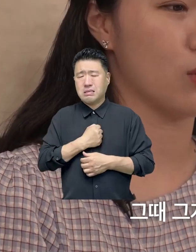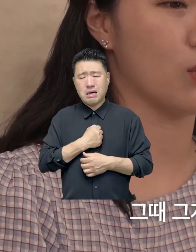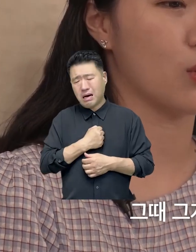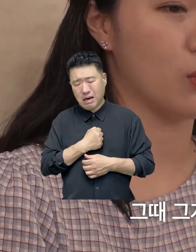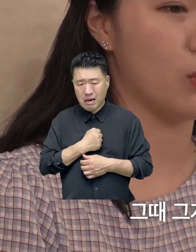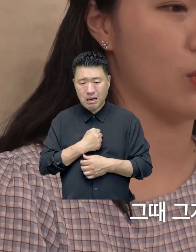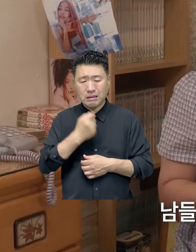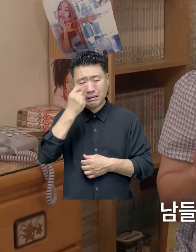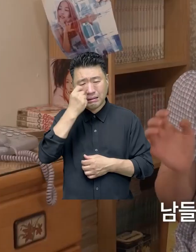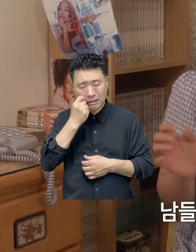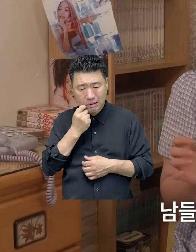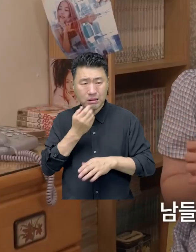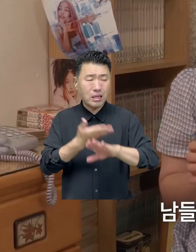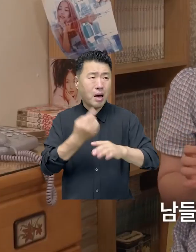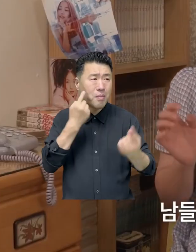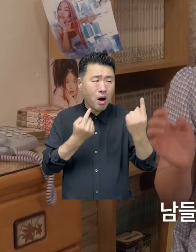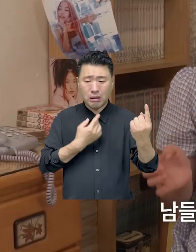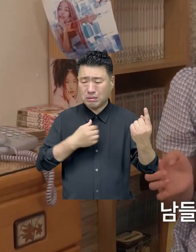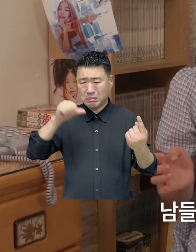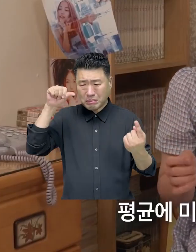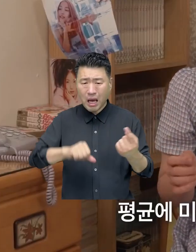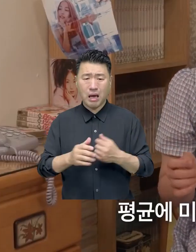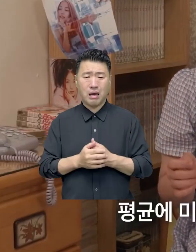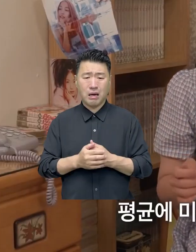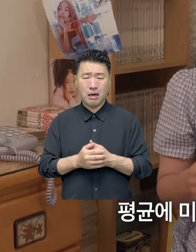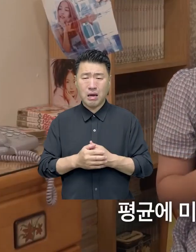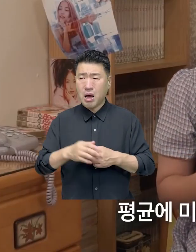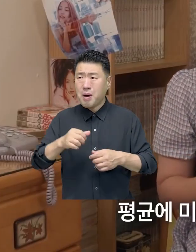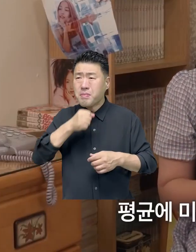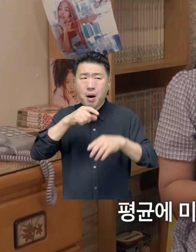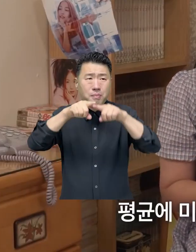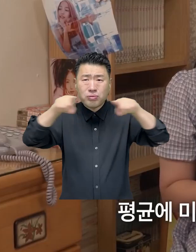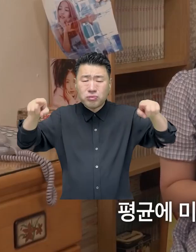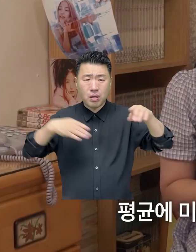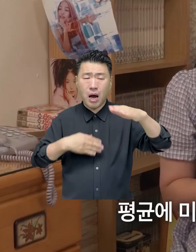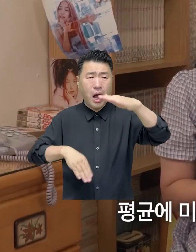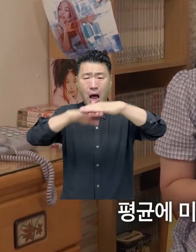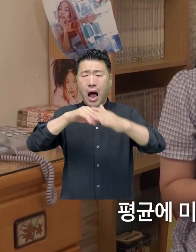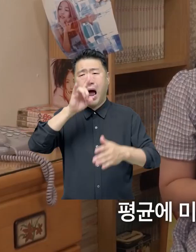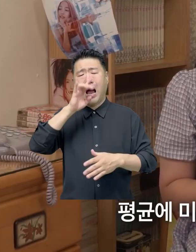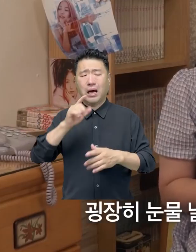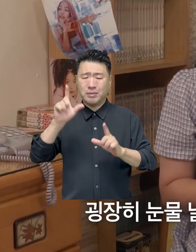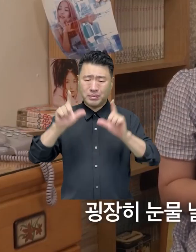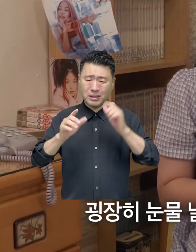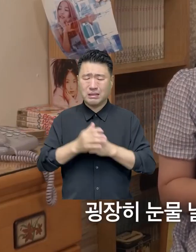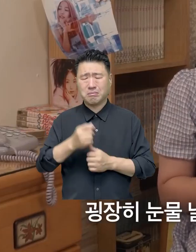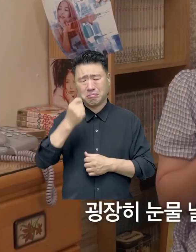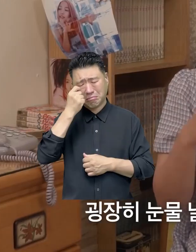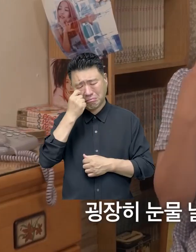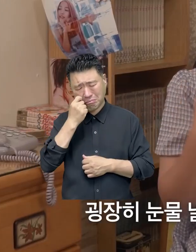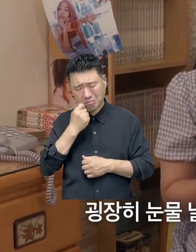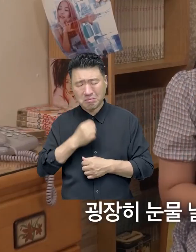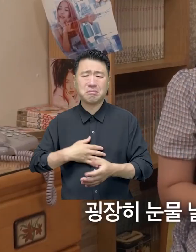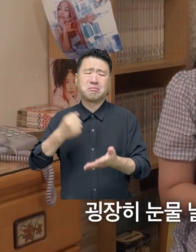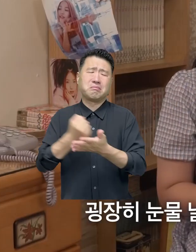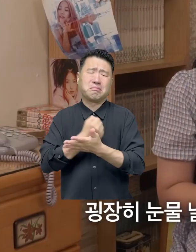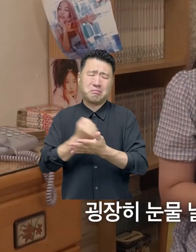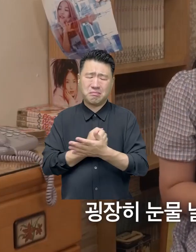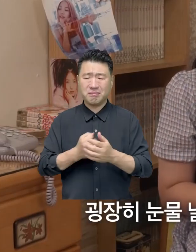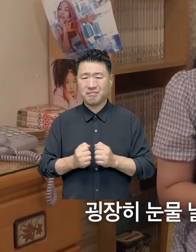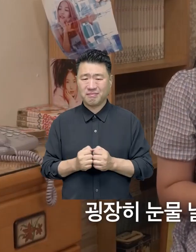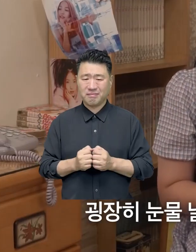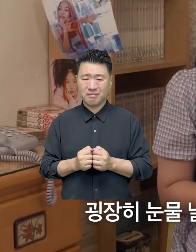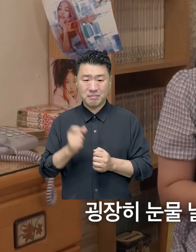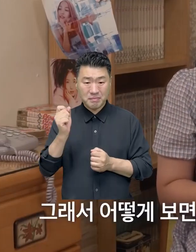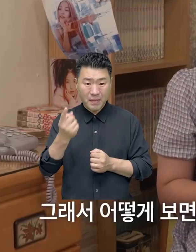굉장히 충격적이고 남들보다 내가 모자라고 평균에 미치지 못한다는 그 생각이 굉장히 눈물 나는